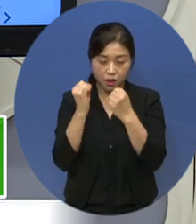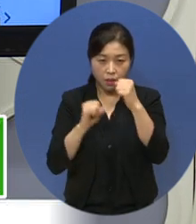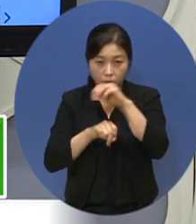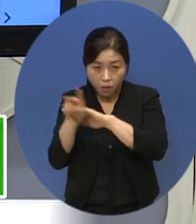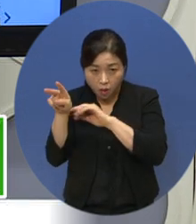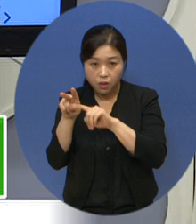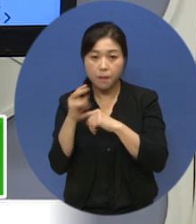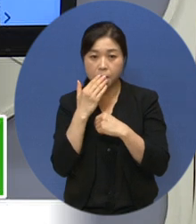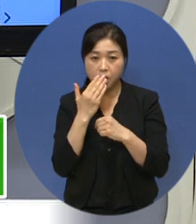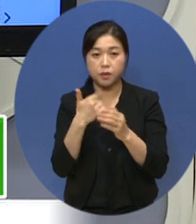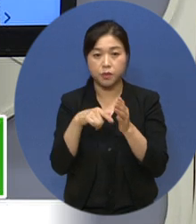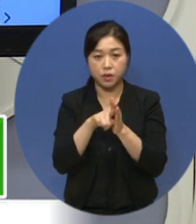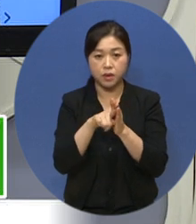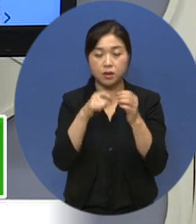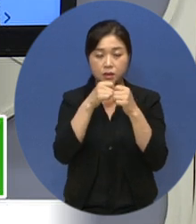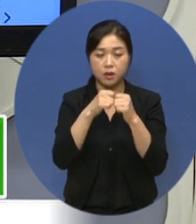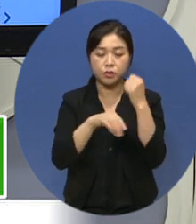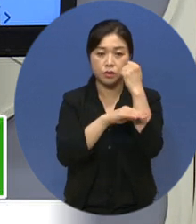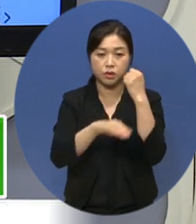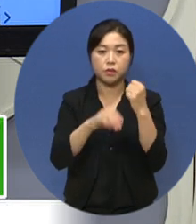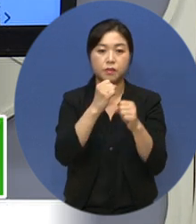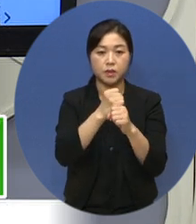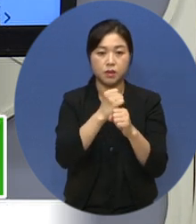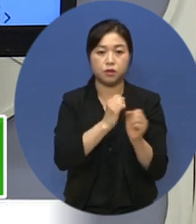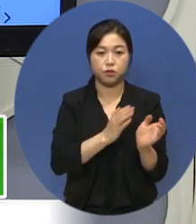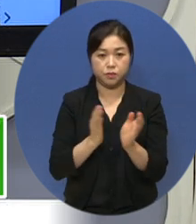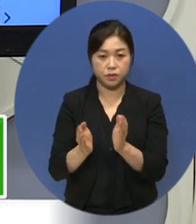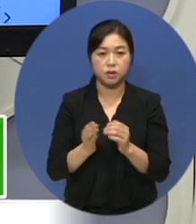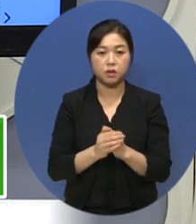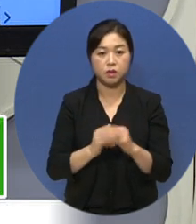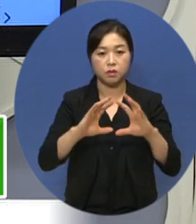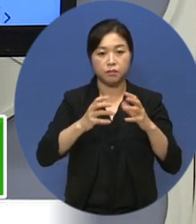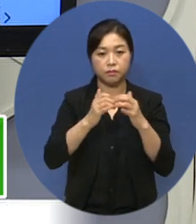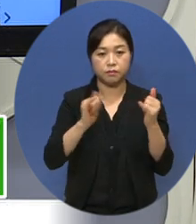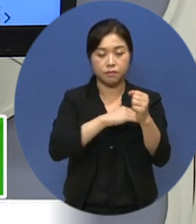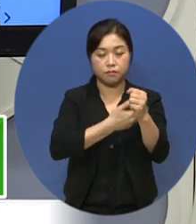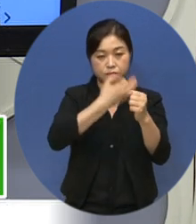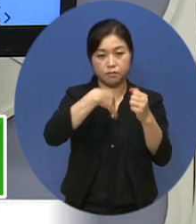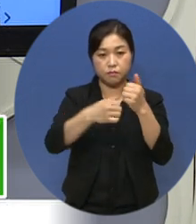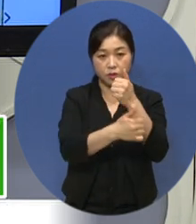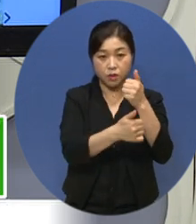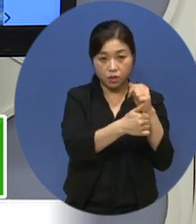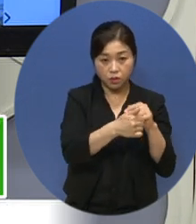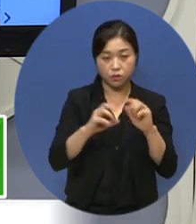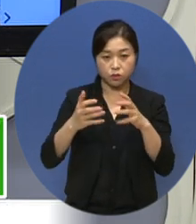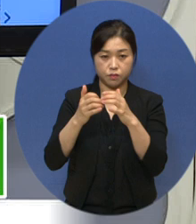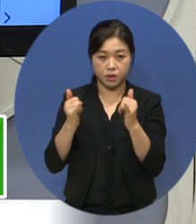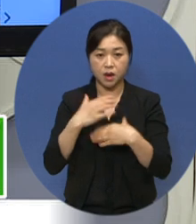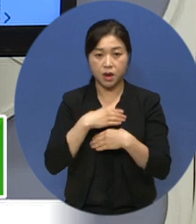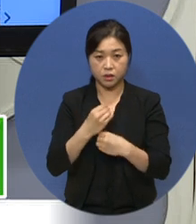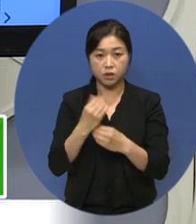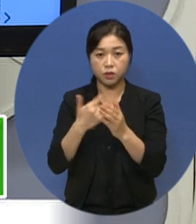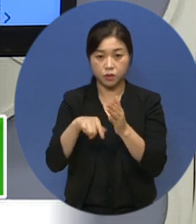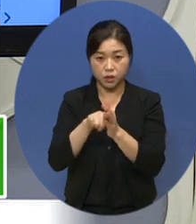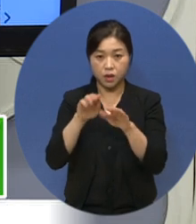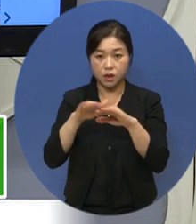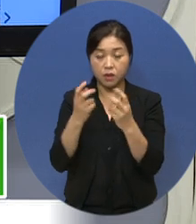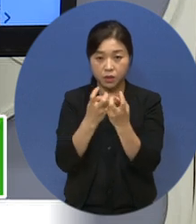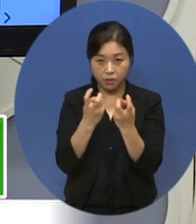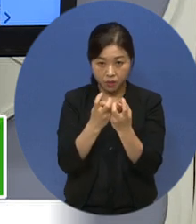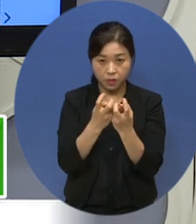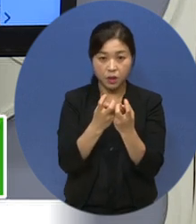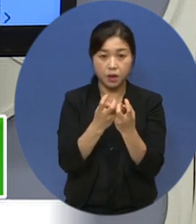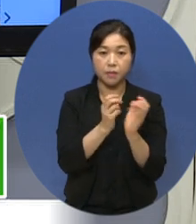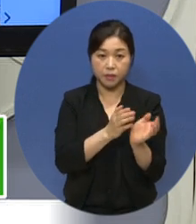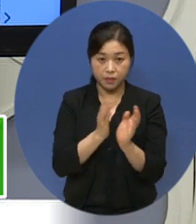마련됩니다 국민권익위원회는 이 같은 내용을 담은 국민 안전 강화를 위한 규정 개선 방안을 마련해